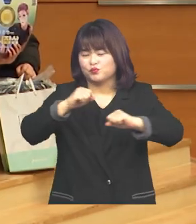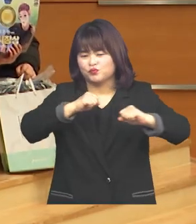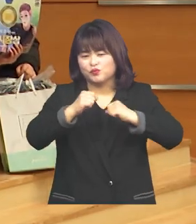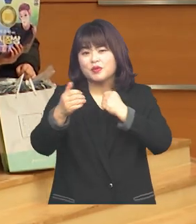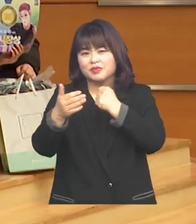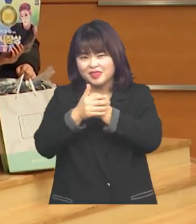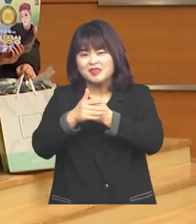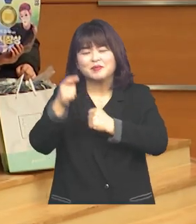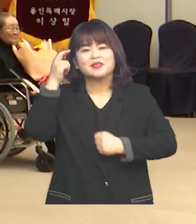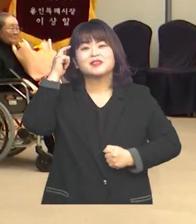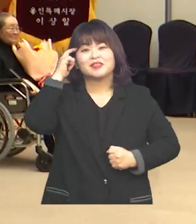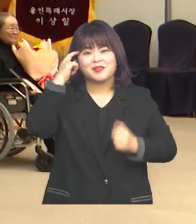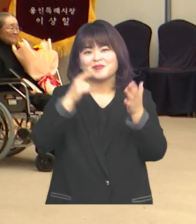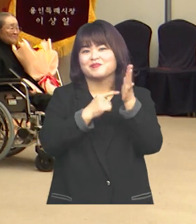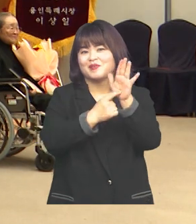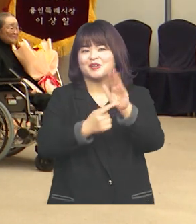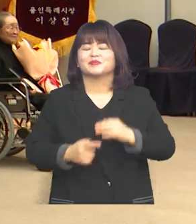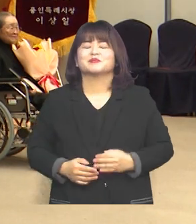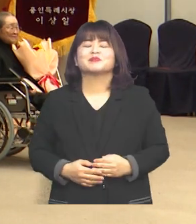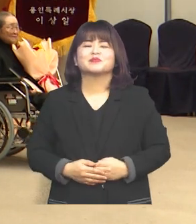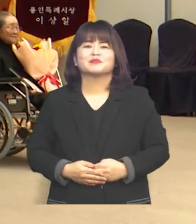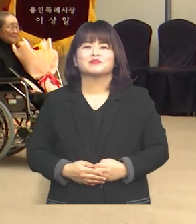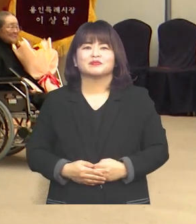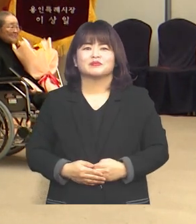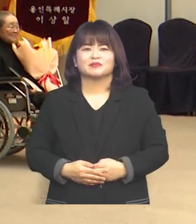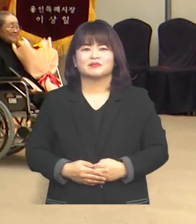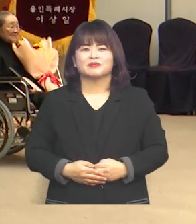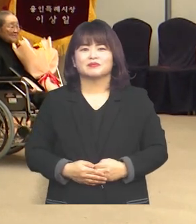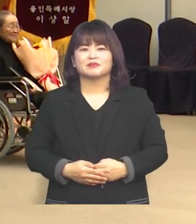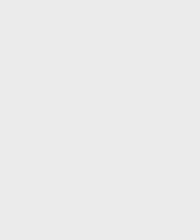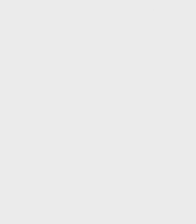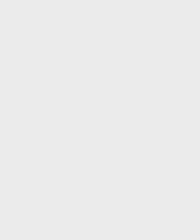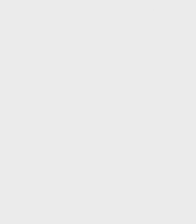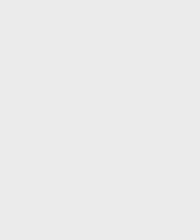멋진 활동을 해주신 덕분이라고 말했습니다.